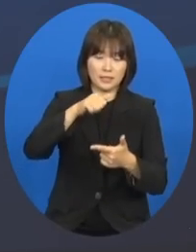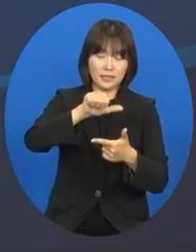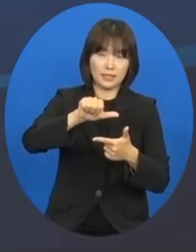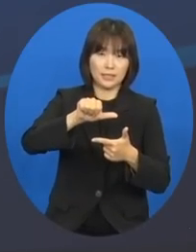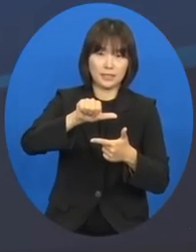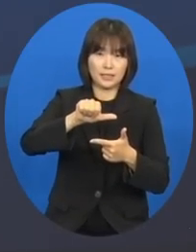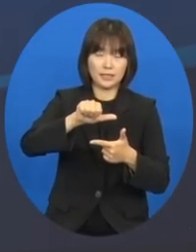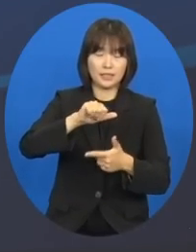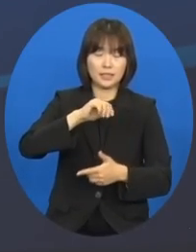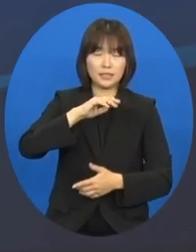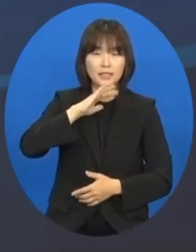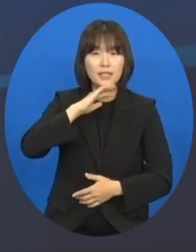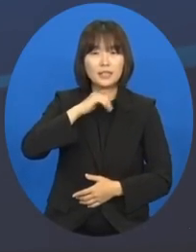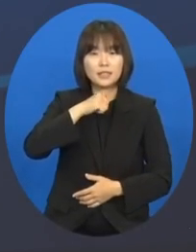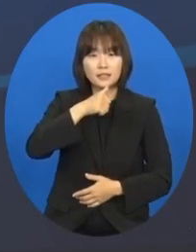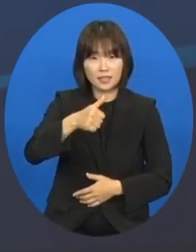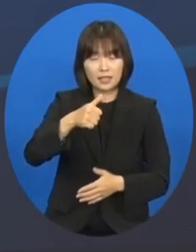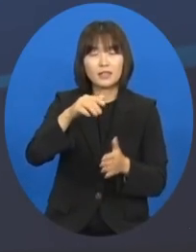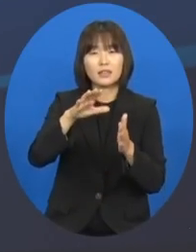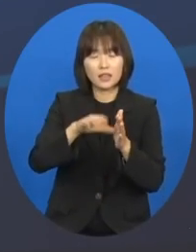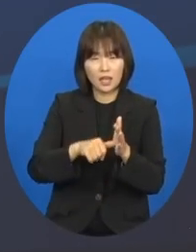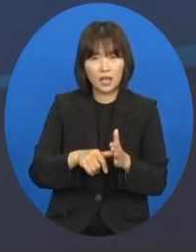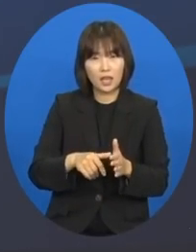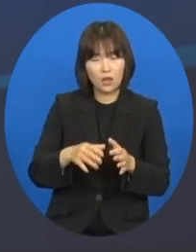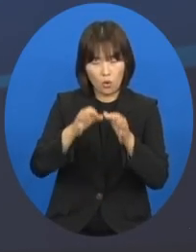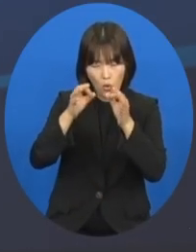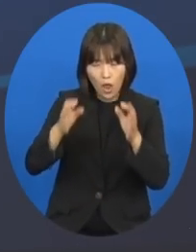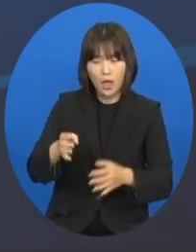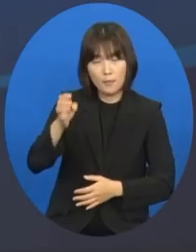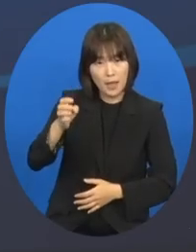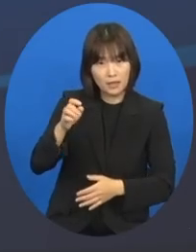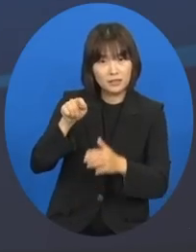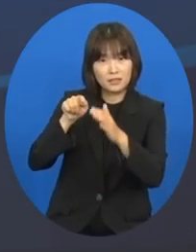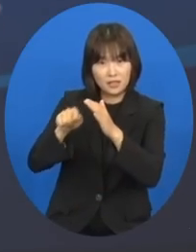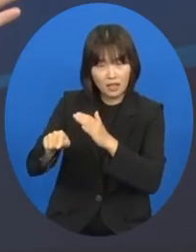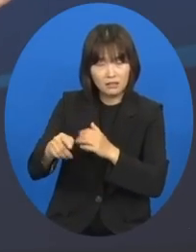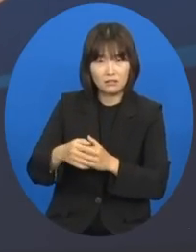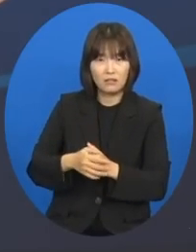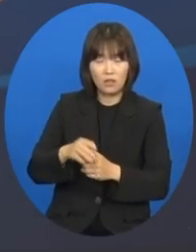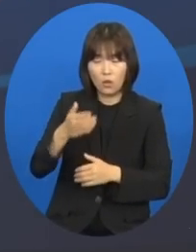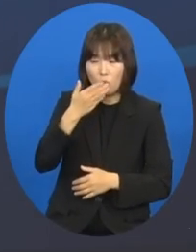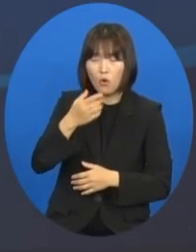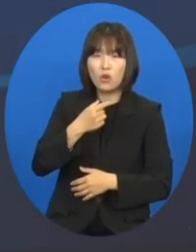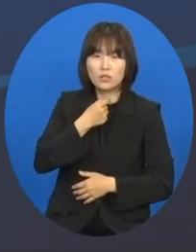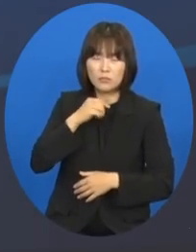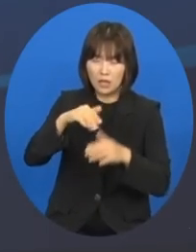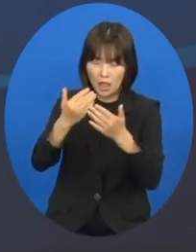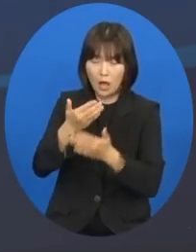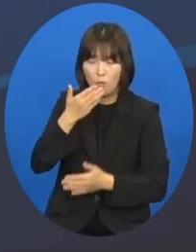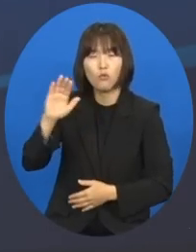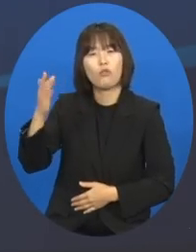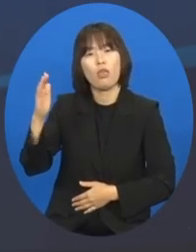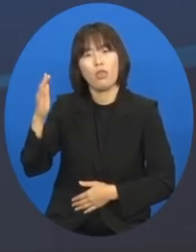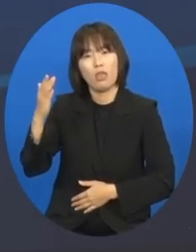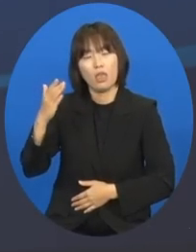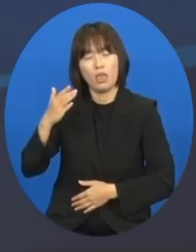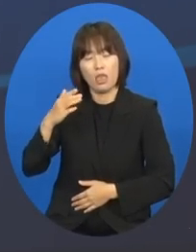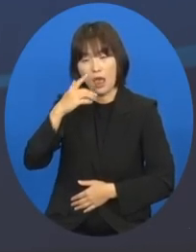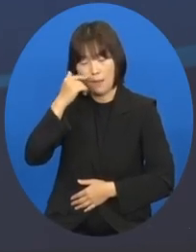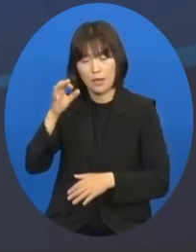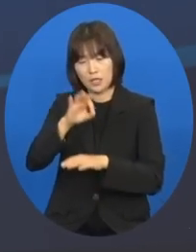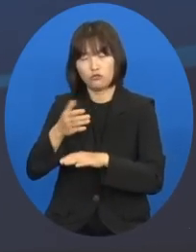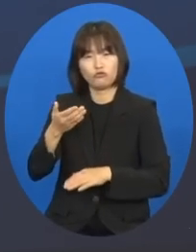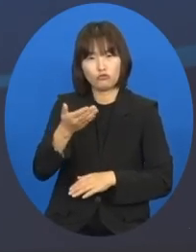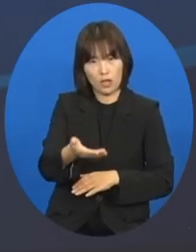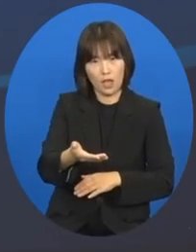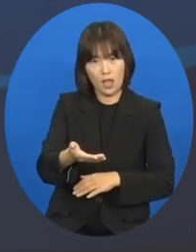다섯 살 때 마트에 오랜만에 마트에 가서 제가 야 너 먹고 싶은 거 다 먹어도 돼 아빠가 사 줄테니까 먹고